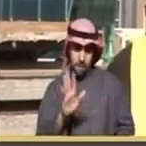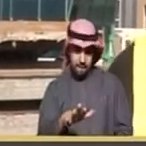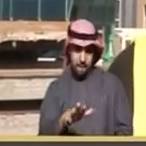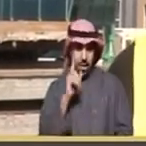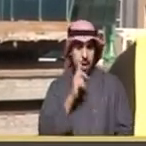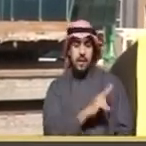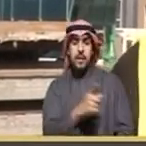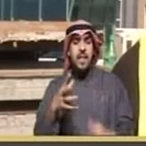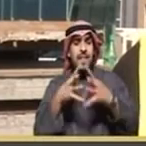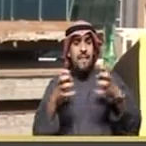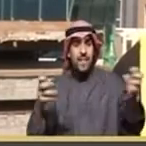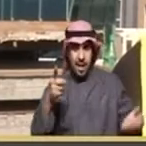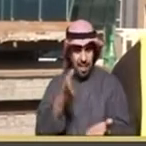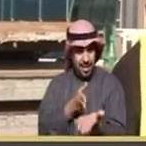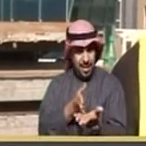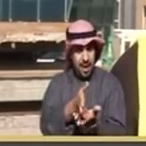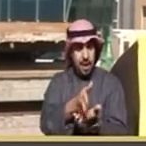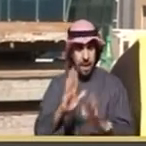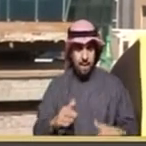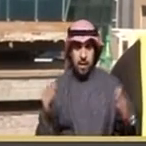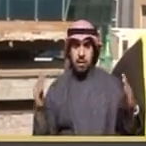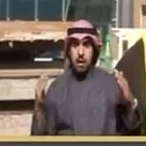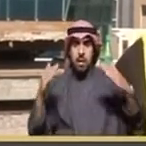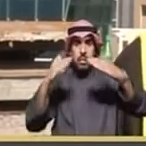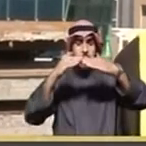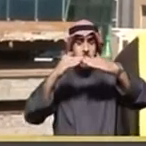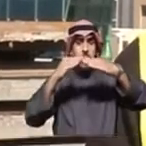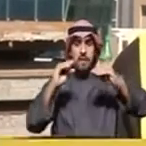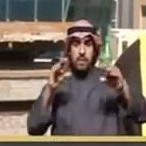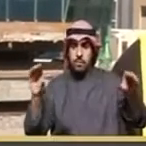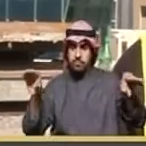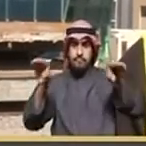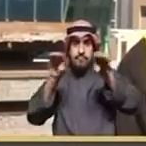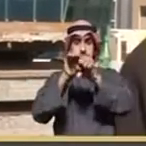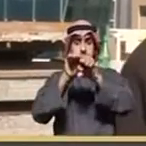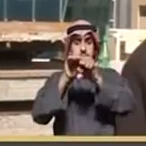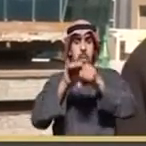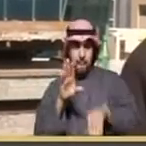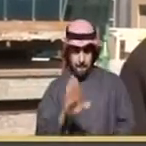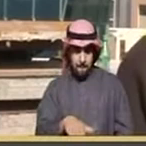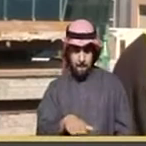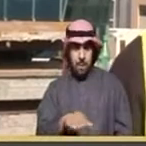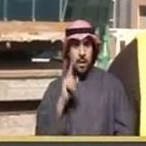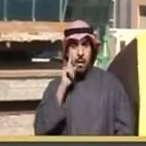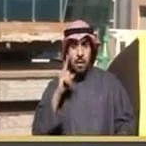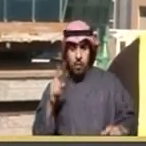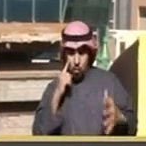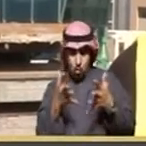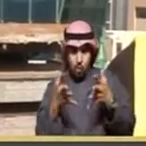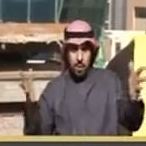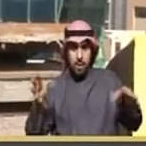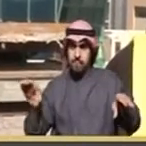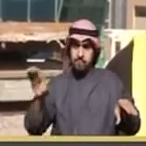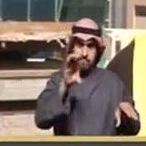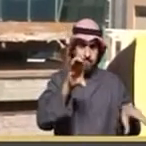هي طريقه تركيب الجسور القطعيه بقطعه لقطعه، بحيث انه